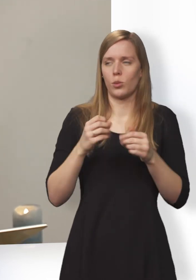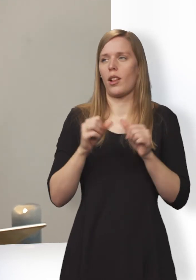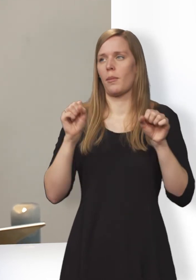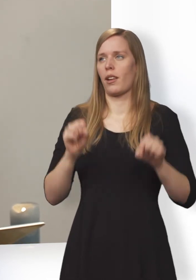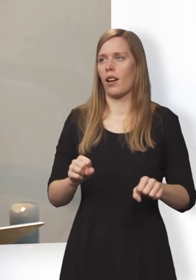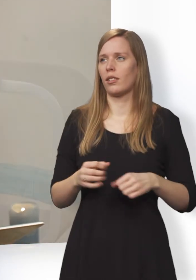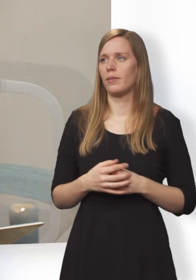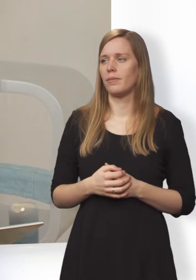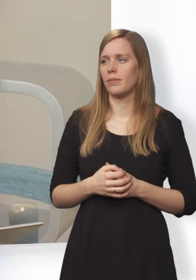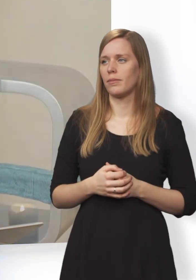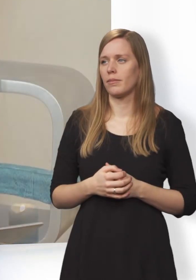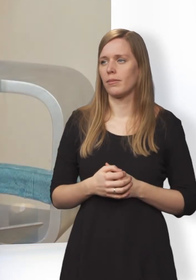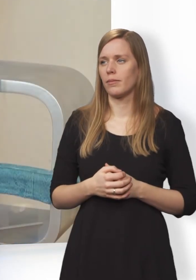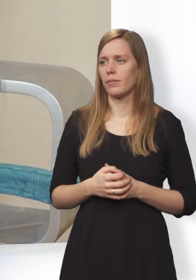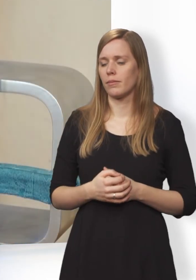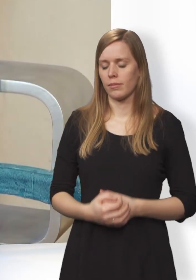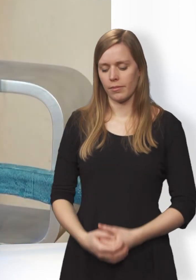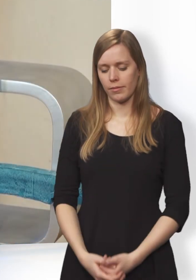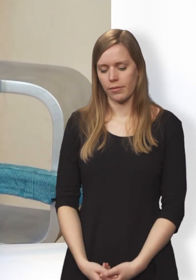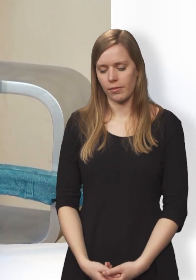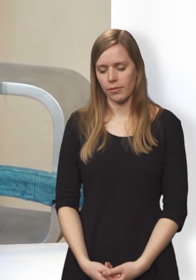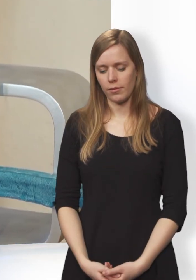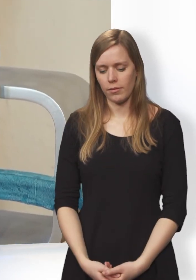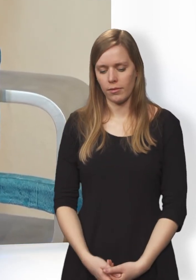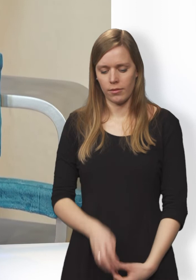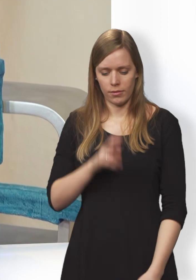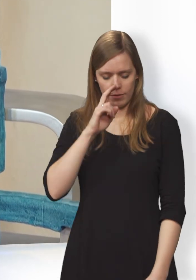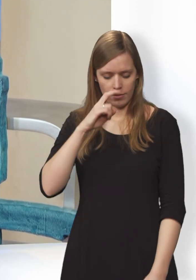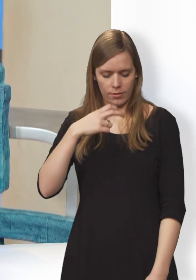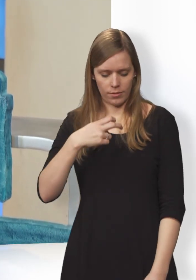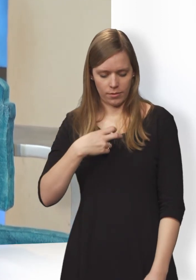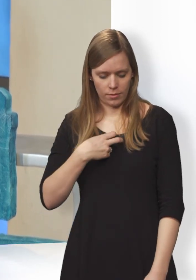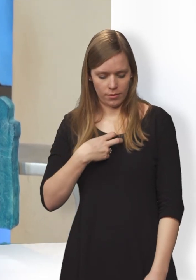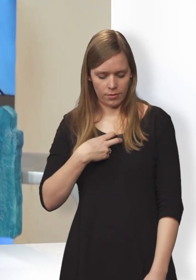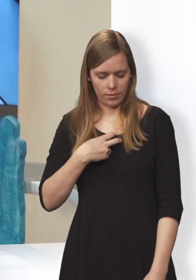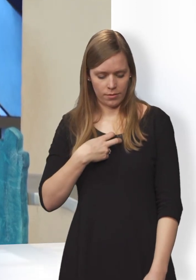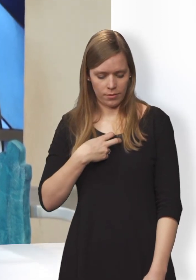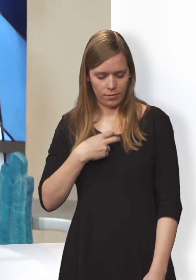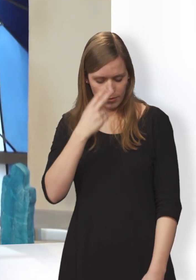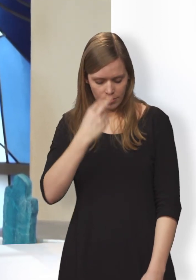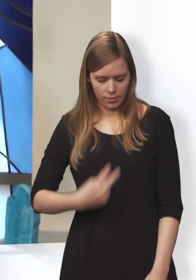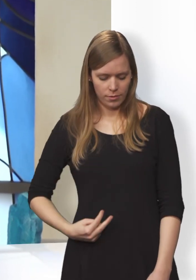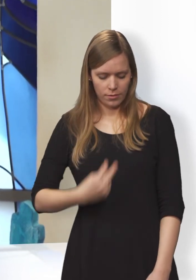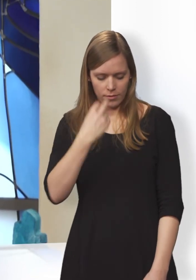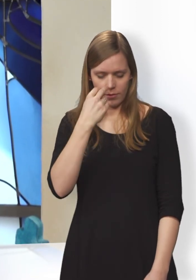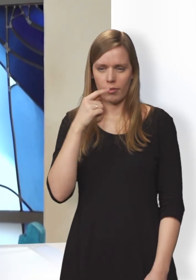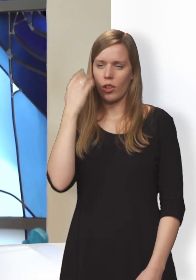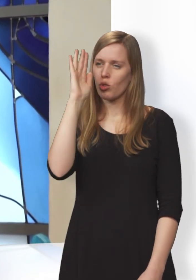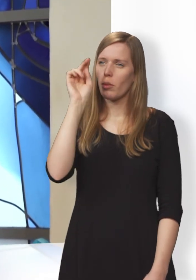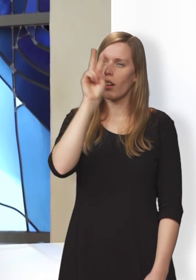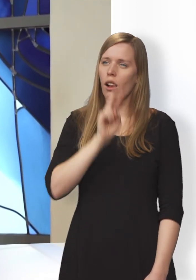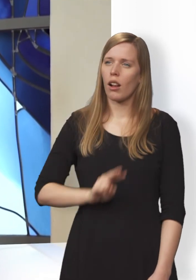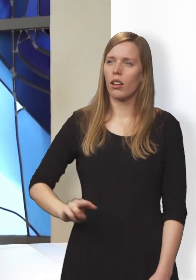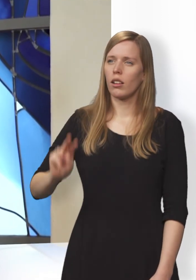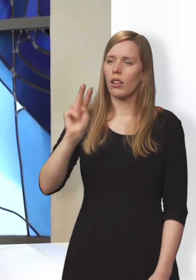wenn ich mich selbst betrachte und meine hand ansehe oder im spiegel mein gesicht oder meine gestalt dann weiß ich